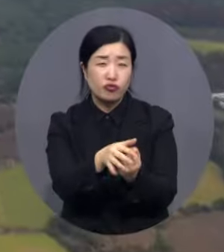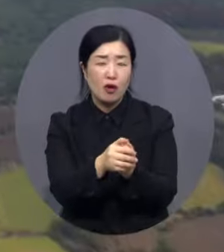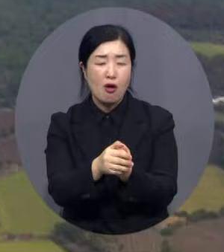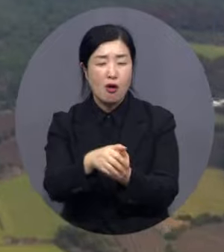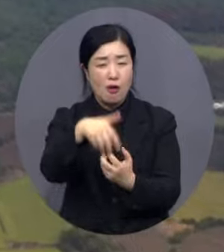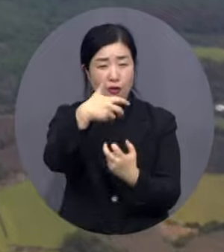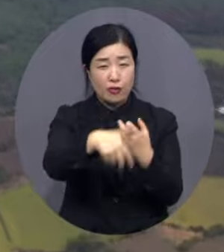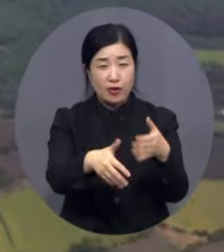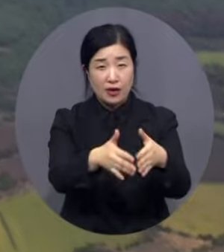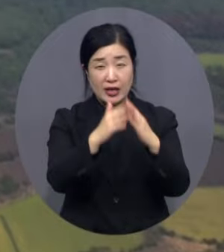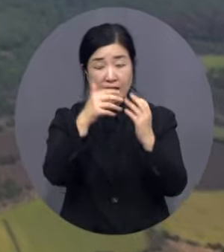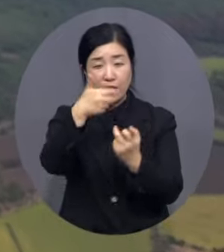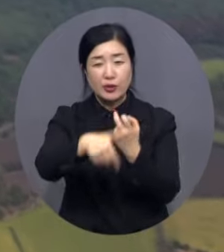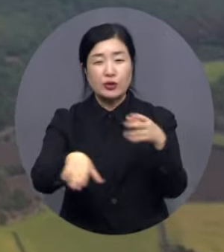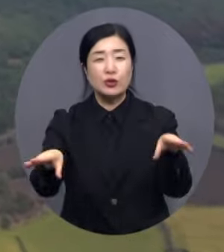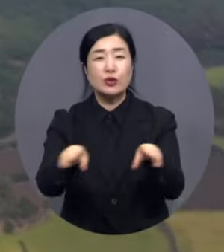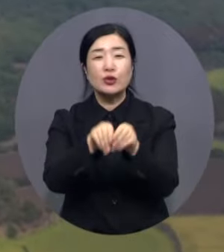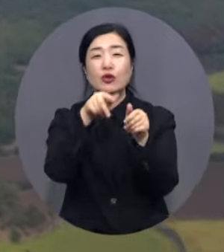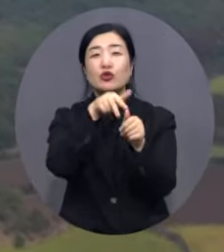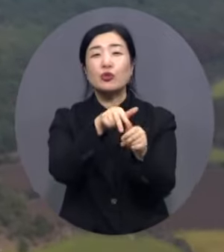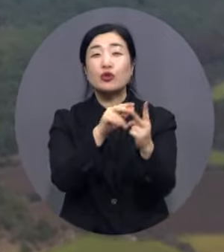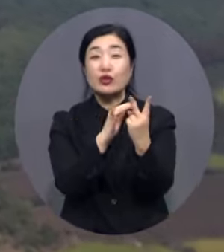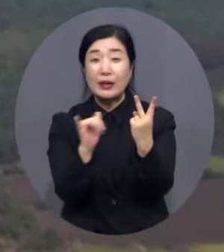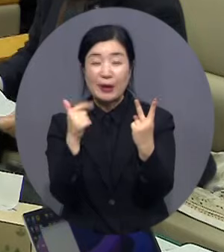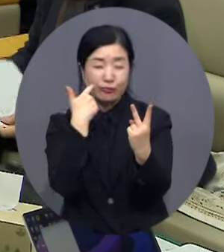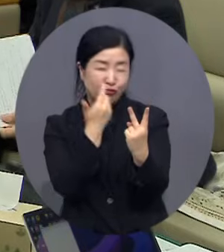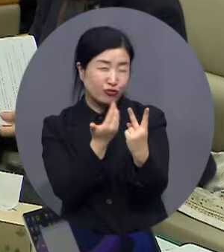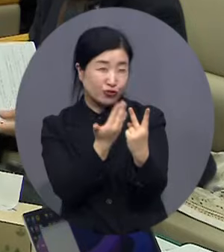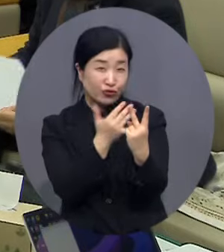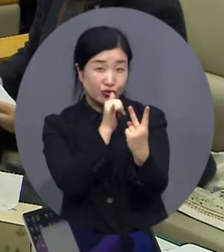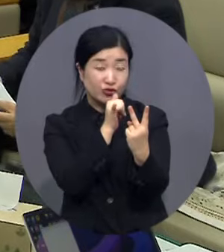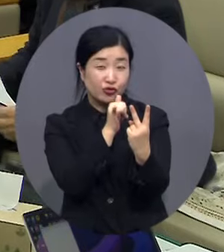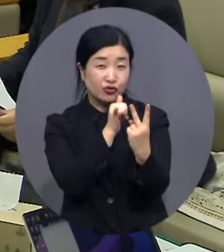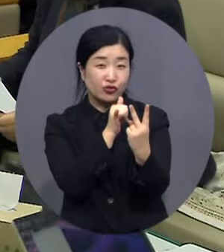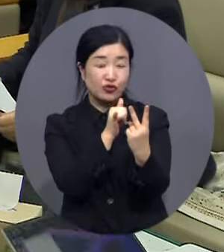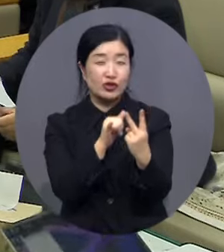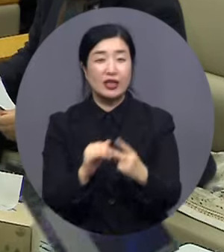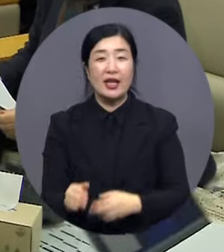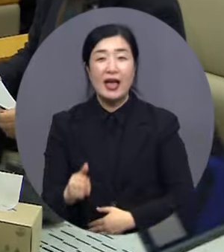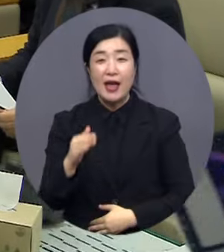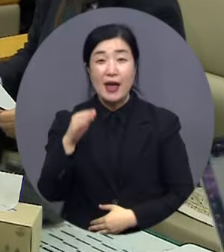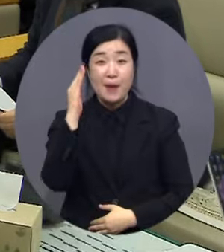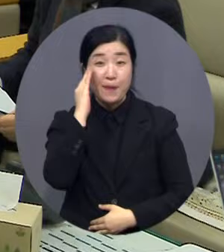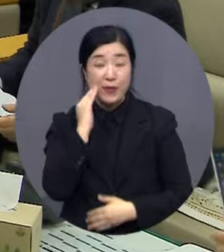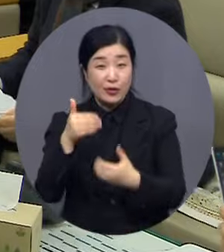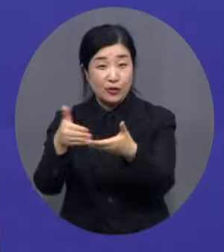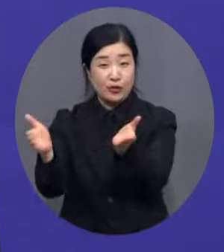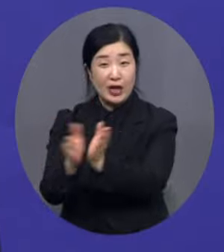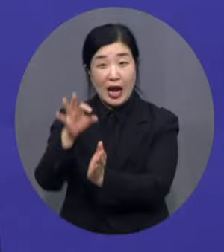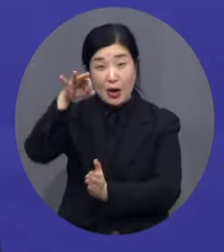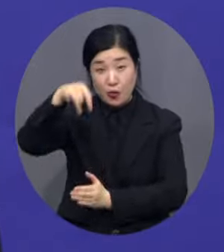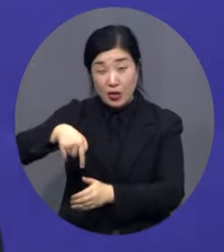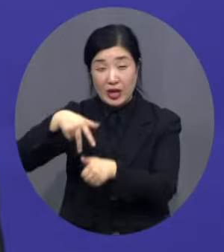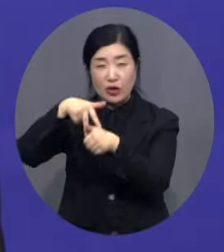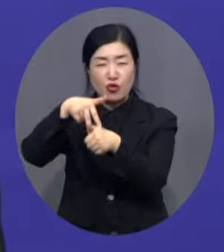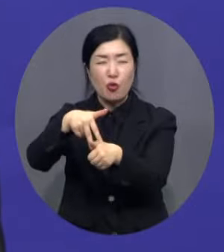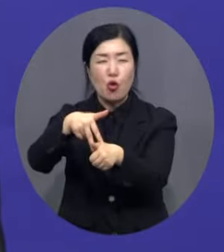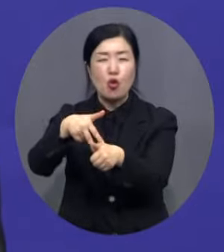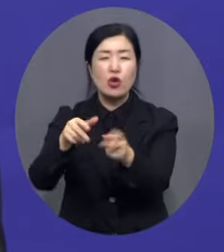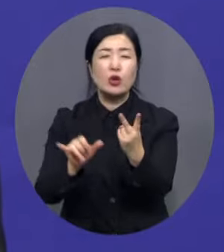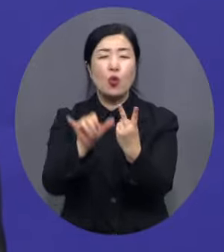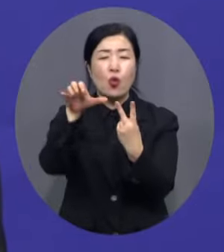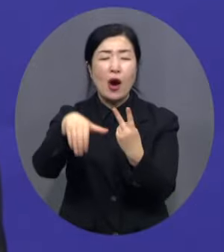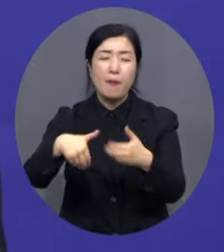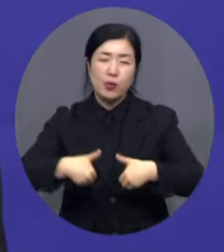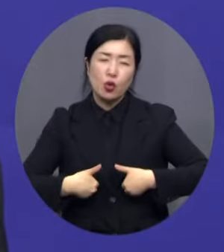입장을 포시 총선 후보들에게 물었습니다 더불어민주당 위송 후보는 제공항 추진의 필요성에 대한